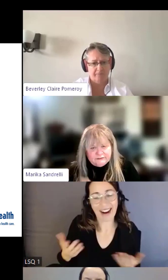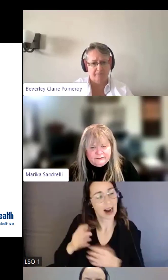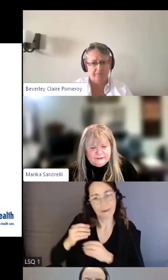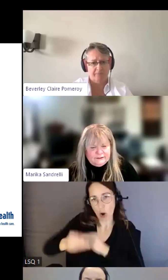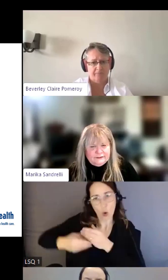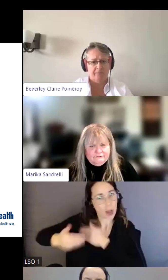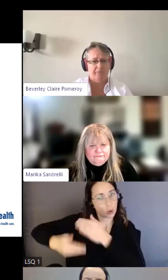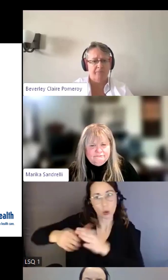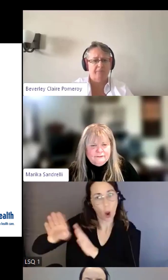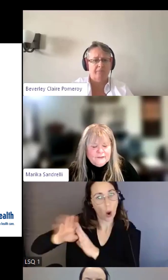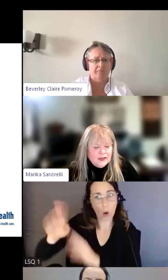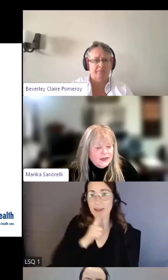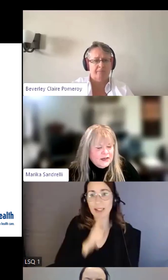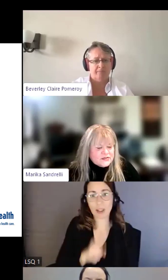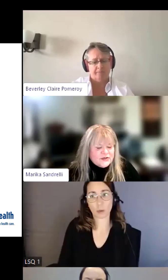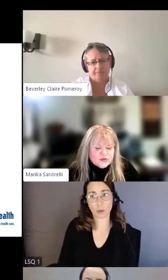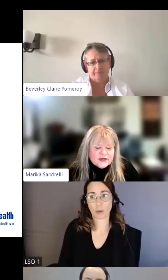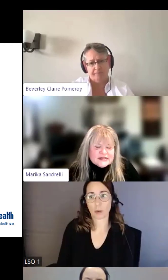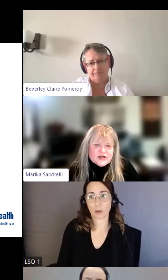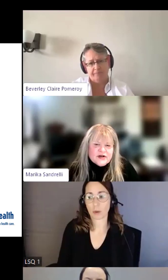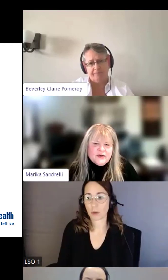Alors, on veut commencer avec